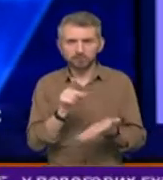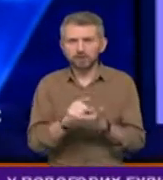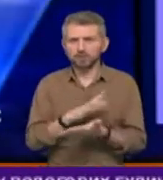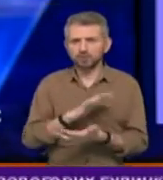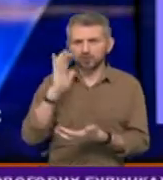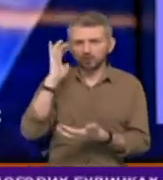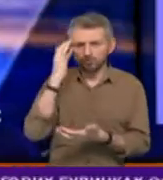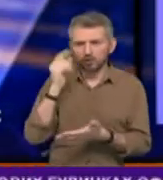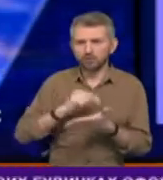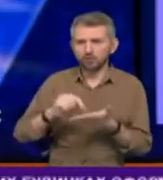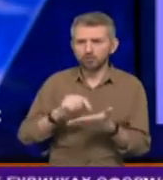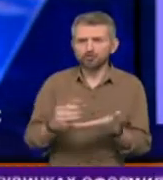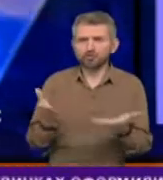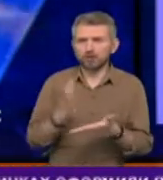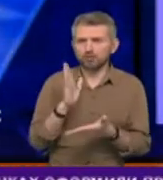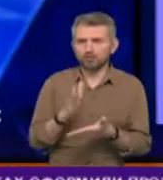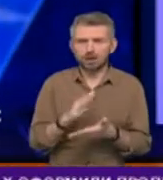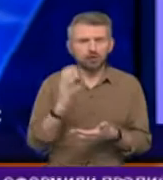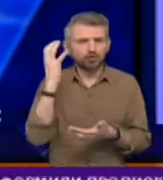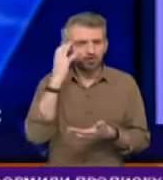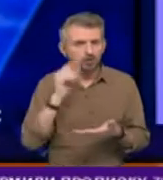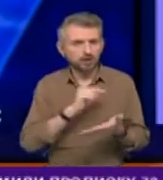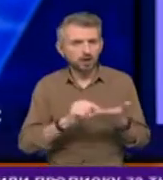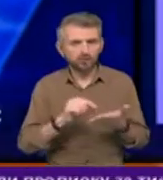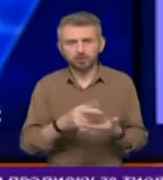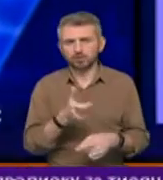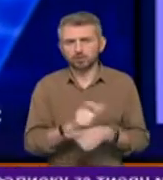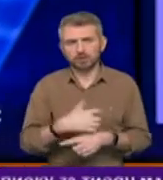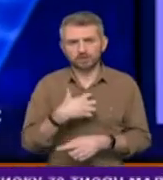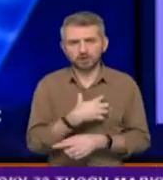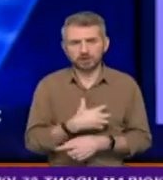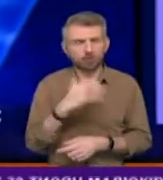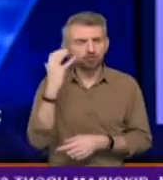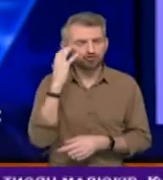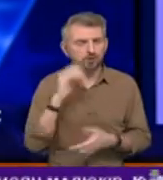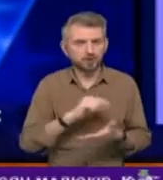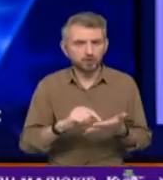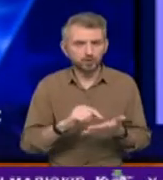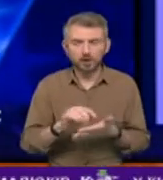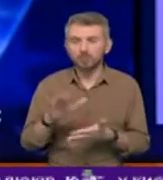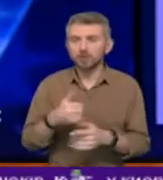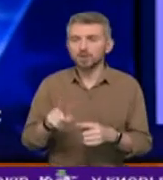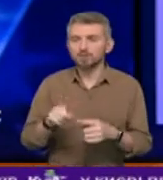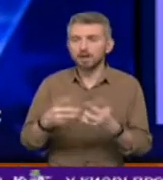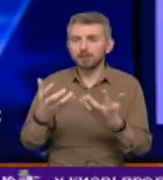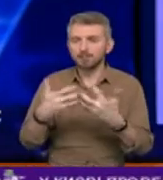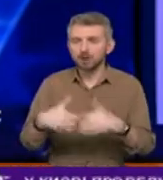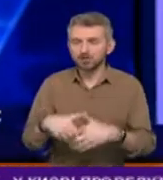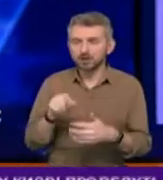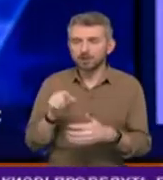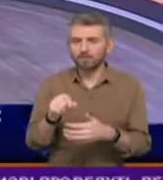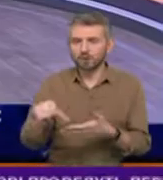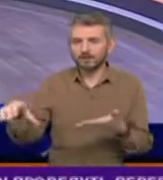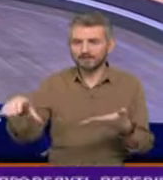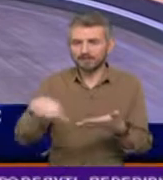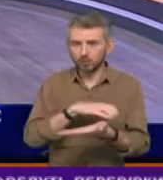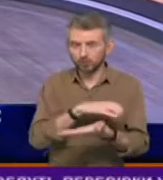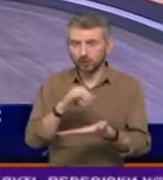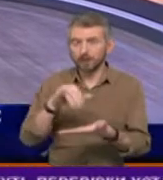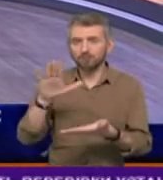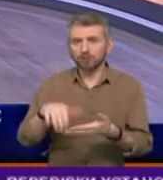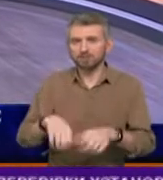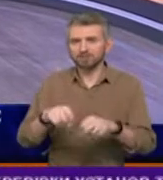працівників уповноважених органів можуть пройтися. І, так, можуть, чи це обов'язкова історія? Це залежить від навчального предмета. Є, відповідно